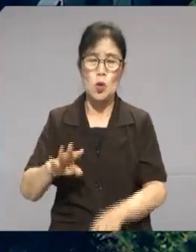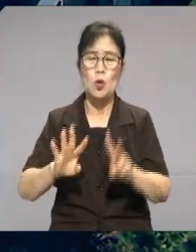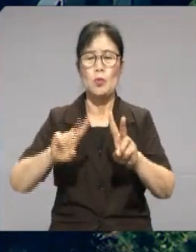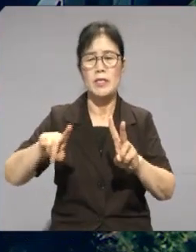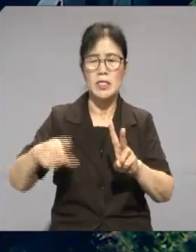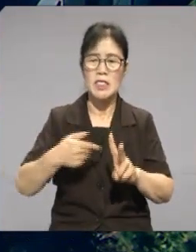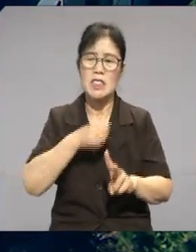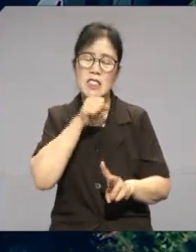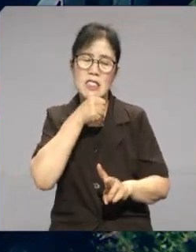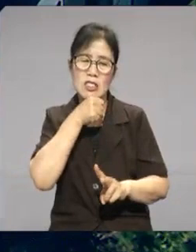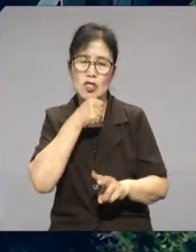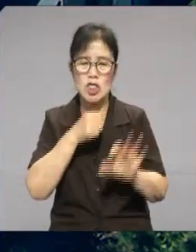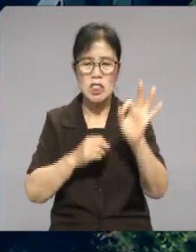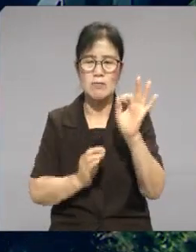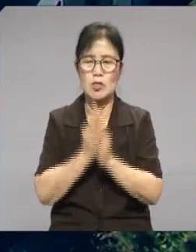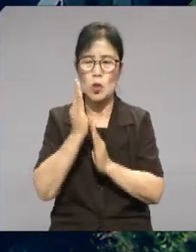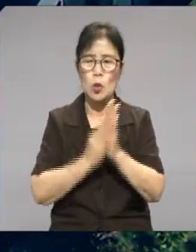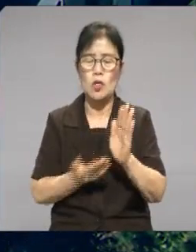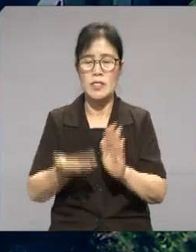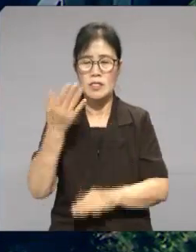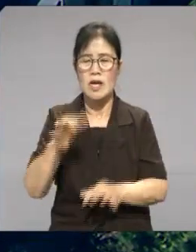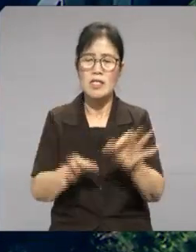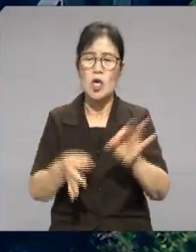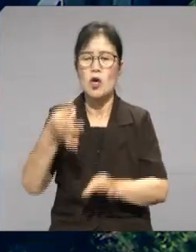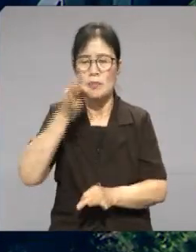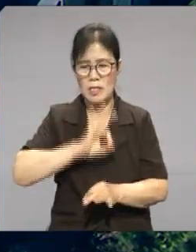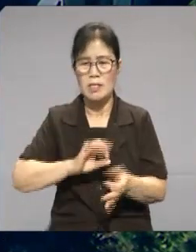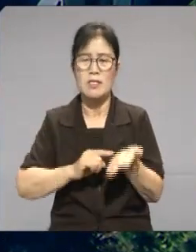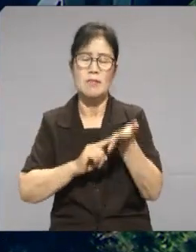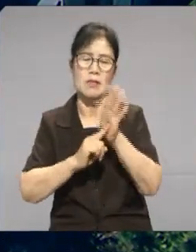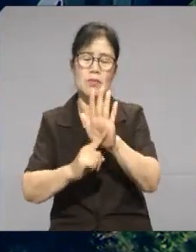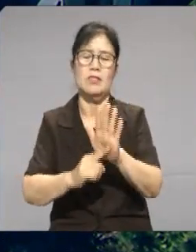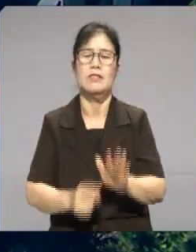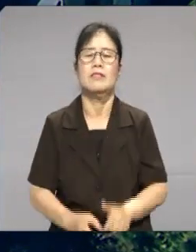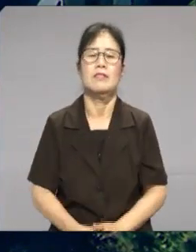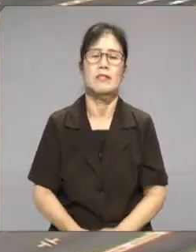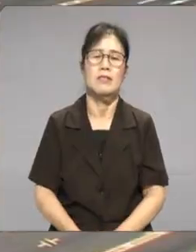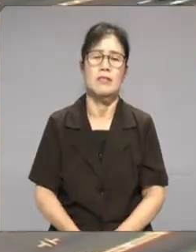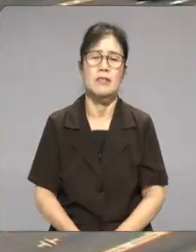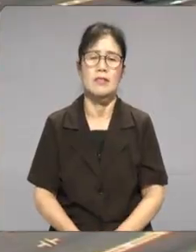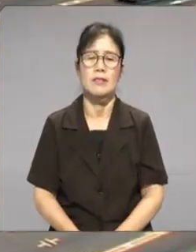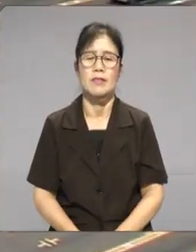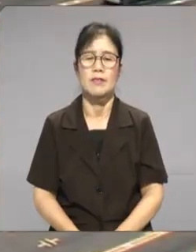2분기 실적으로 10조 원이 넘는 영업이익을 발표했습니다. 유승열 기자입니다.